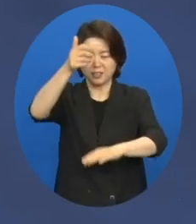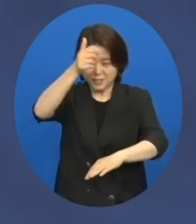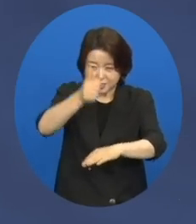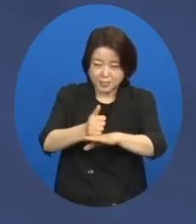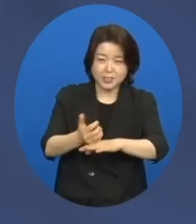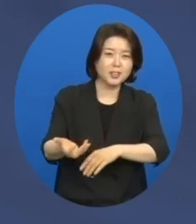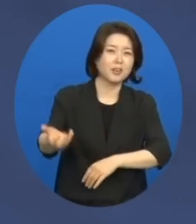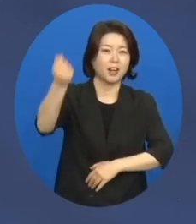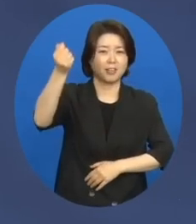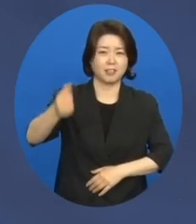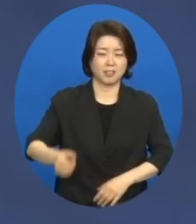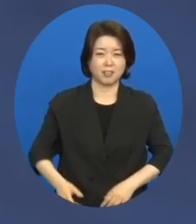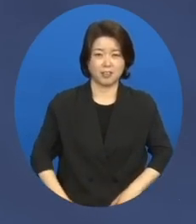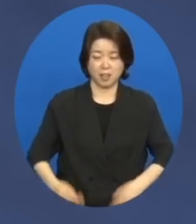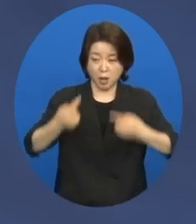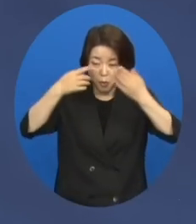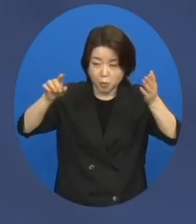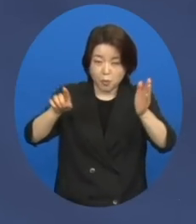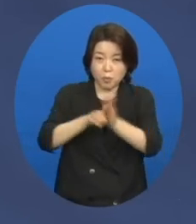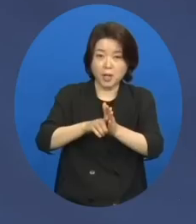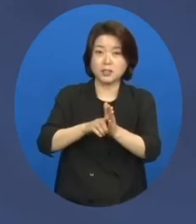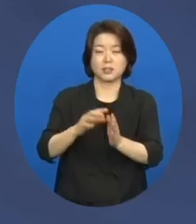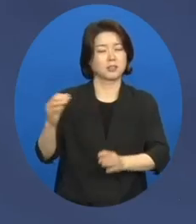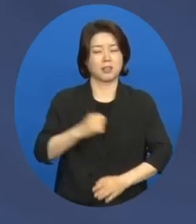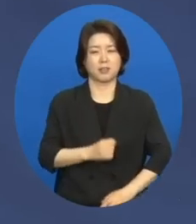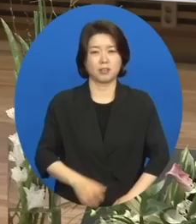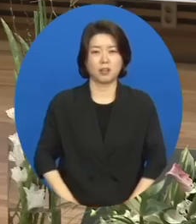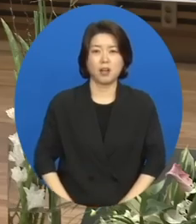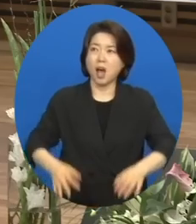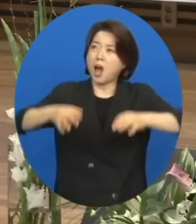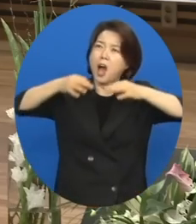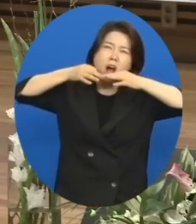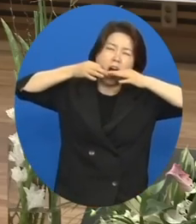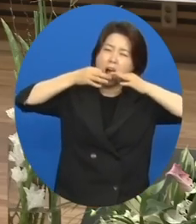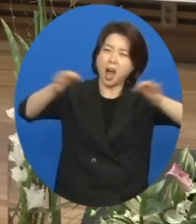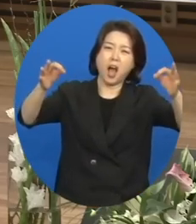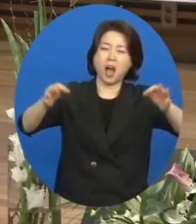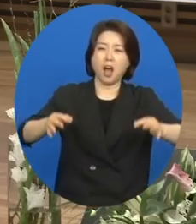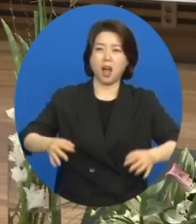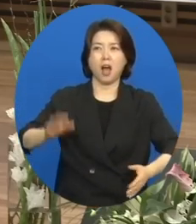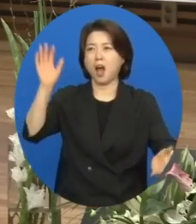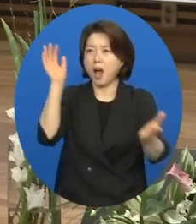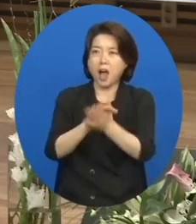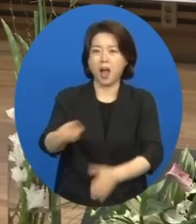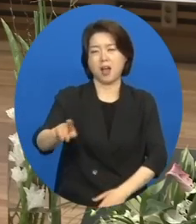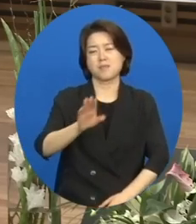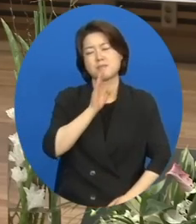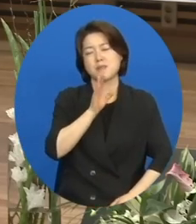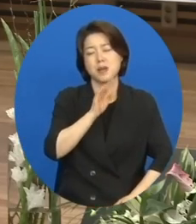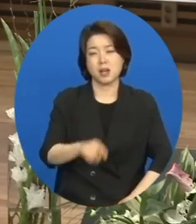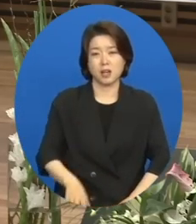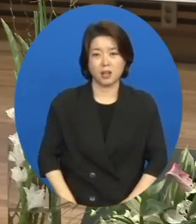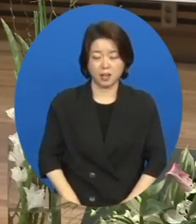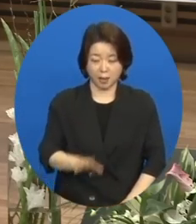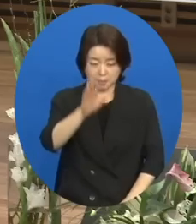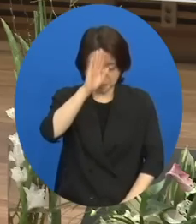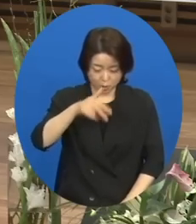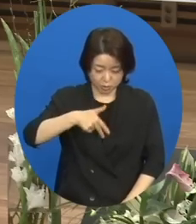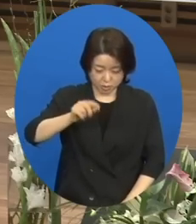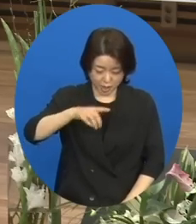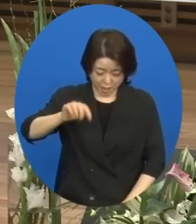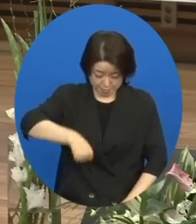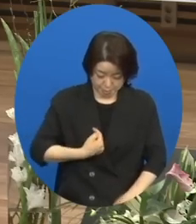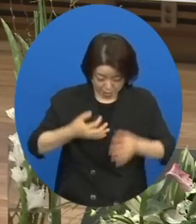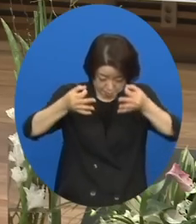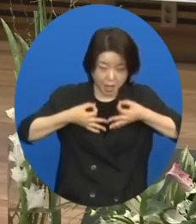저희가 확신 가운데 탄성을 지르면서 바로 이거구나 하고 저희의 병든 자아가 이